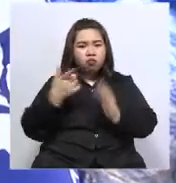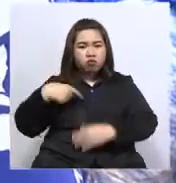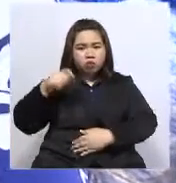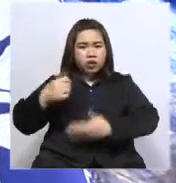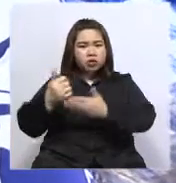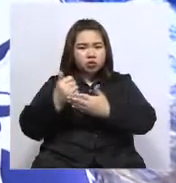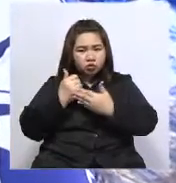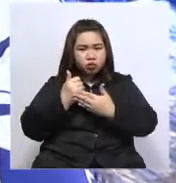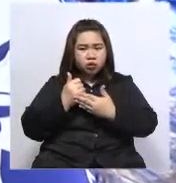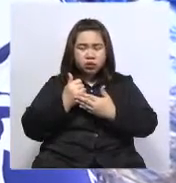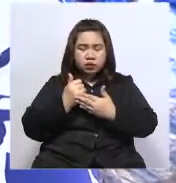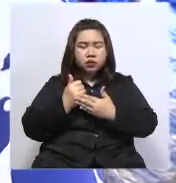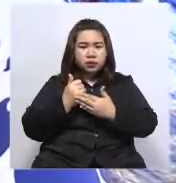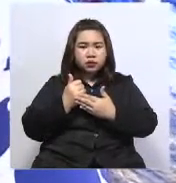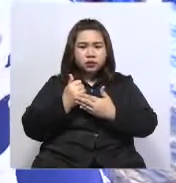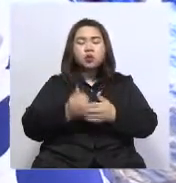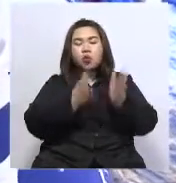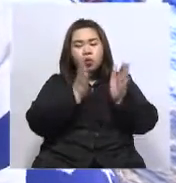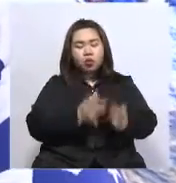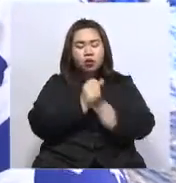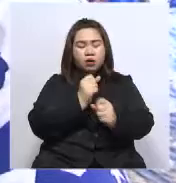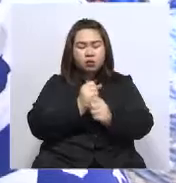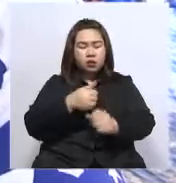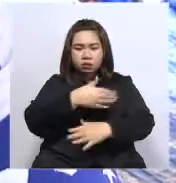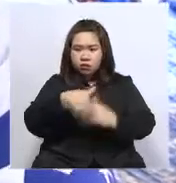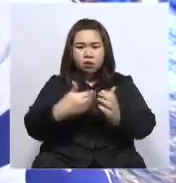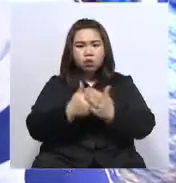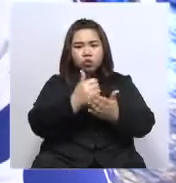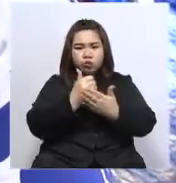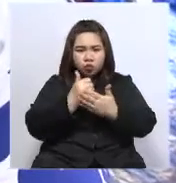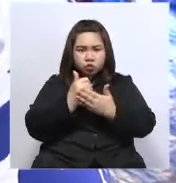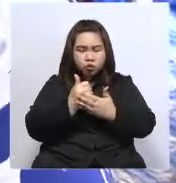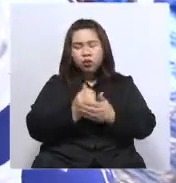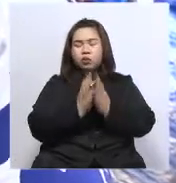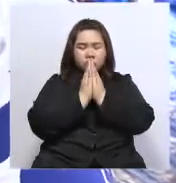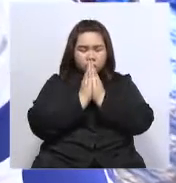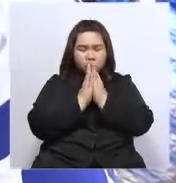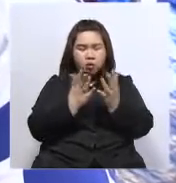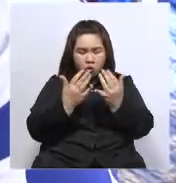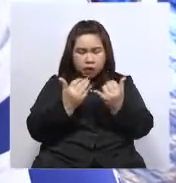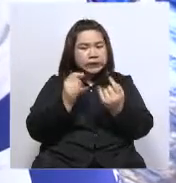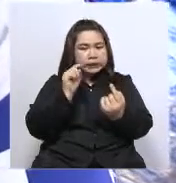เจ้าหน้าที่ทุกท่านช่วยเหลือหนูวันนี้มาถึงแล้วนะ